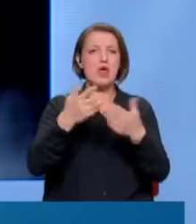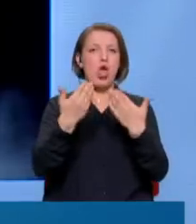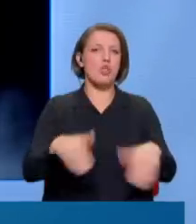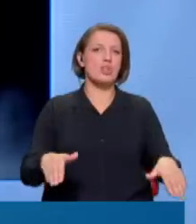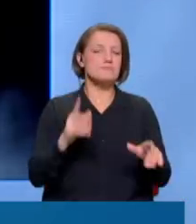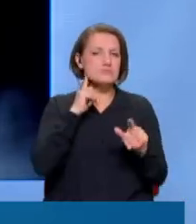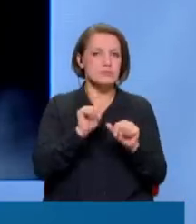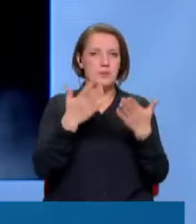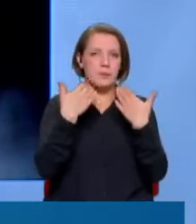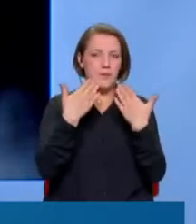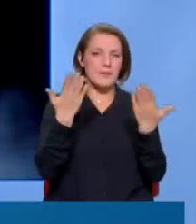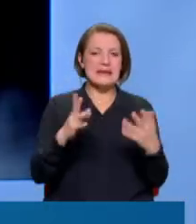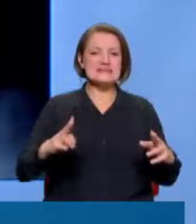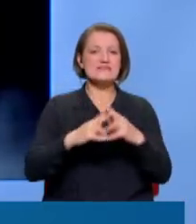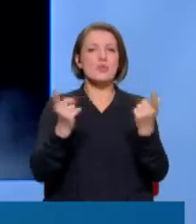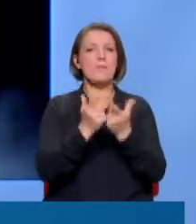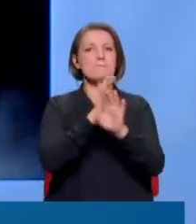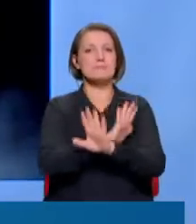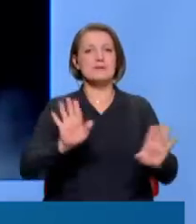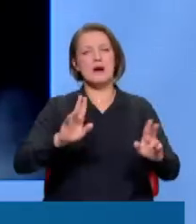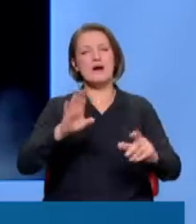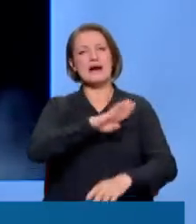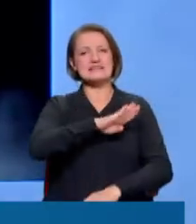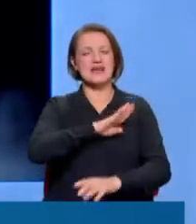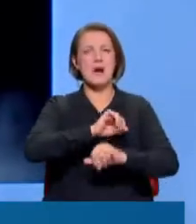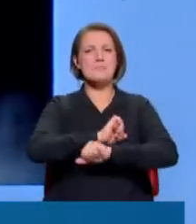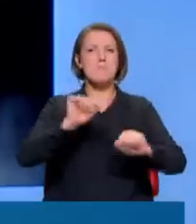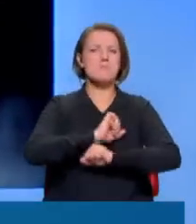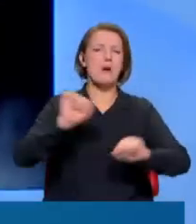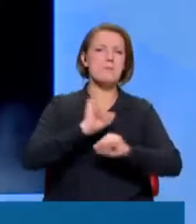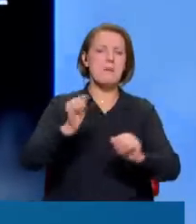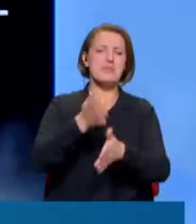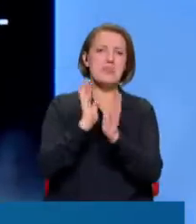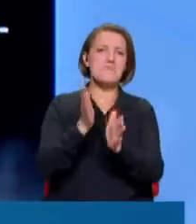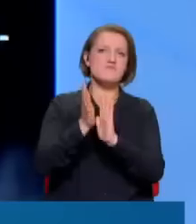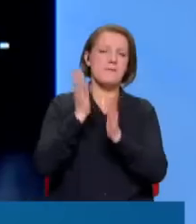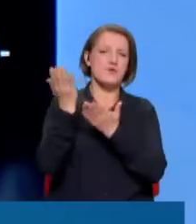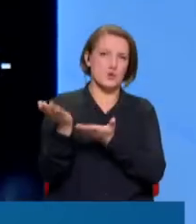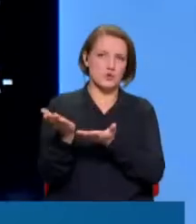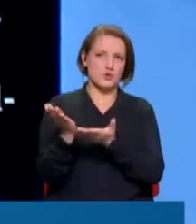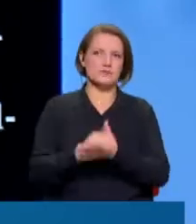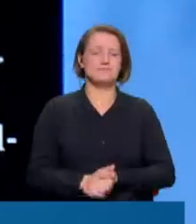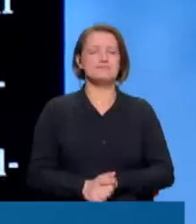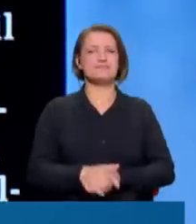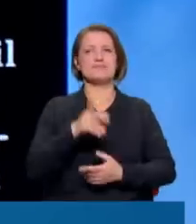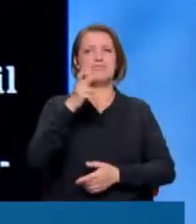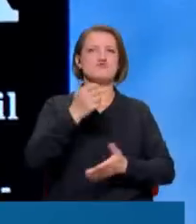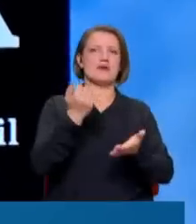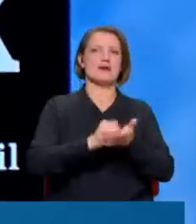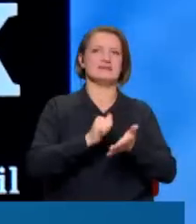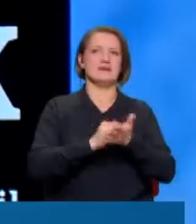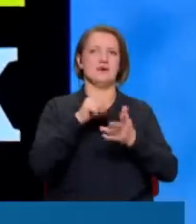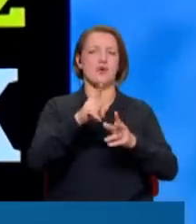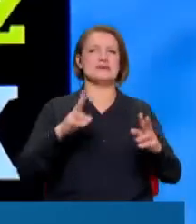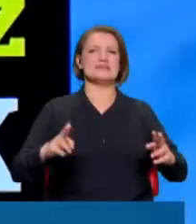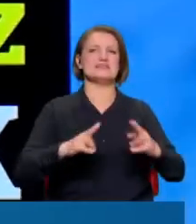duyuruldu Zirve biterken gazze'den bombalama haberleri gelmeye devam ediyordu diyor pencere gazetesi o